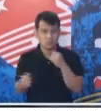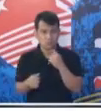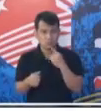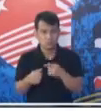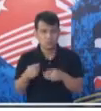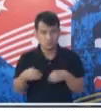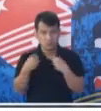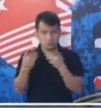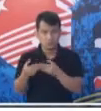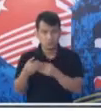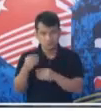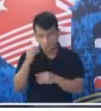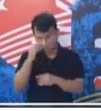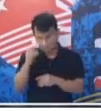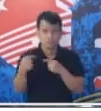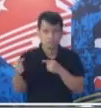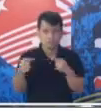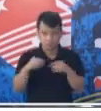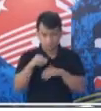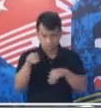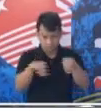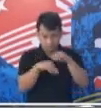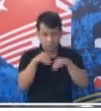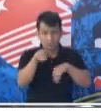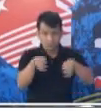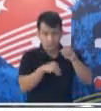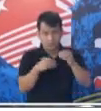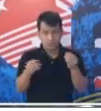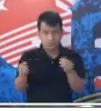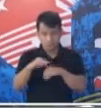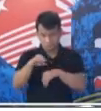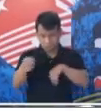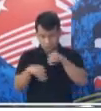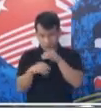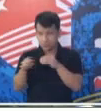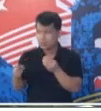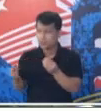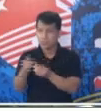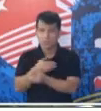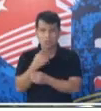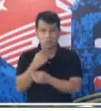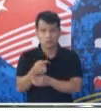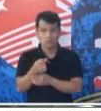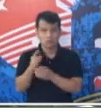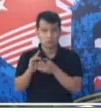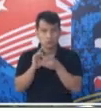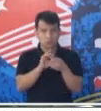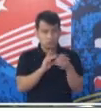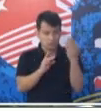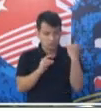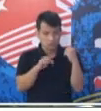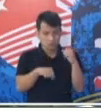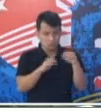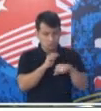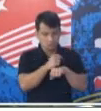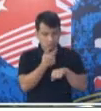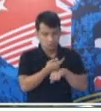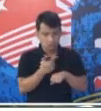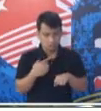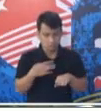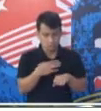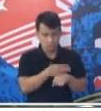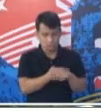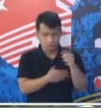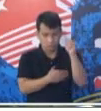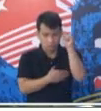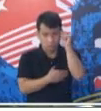Nagsimula na po ang regodon sa kamera at tinanggalan po ng pwesto ang mga kaalyado ni Tagig Congressman Alan